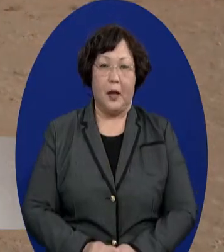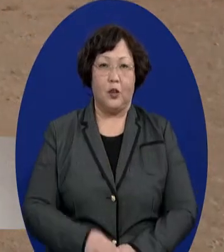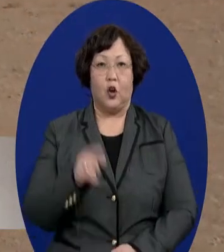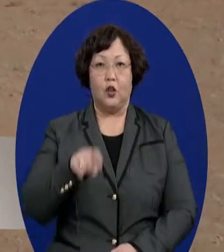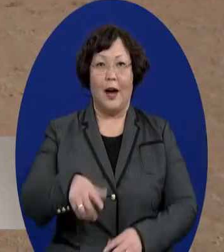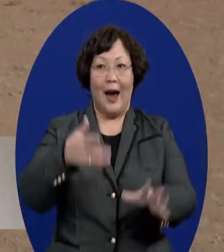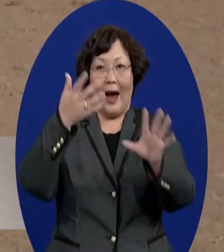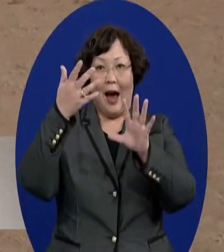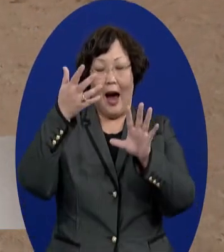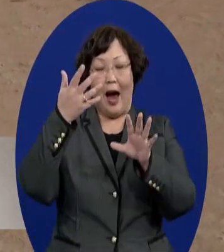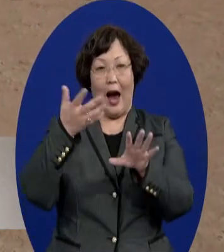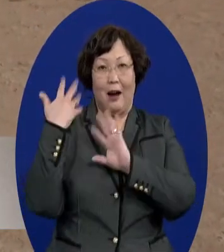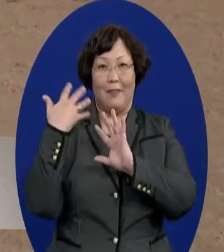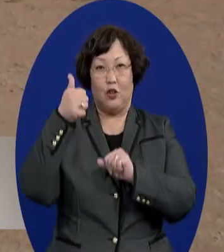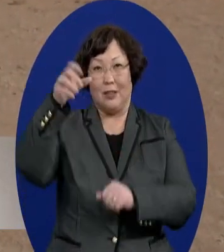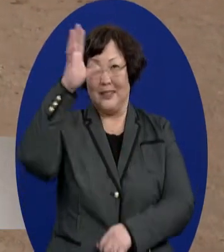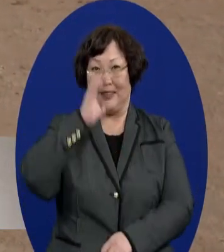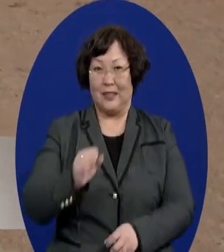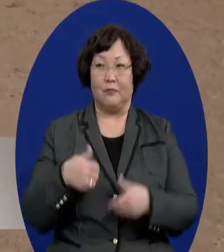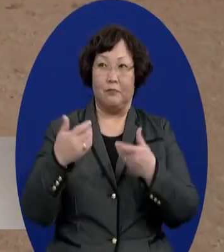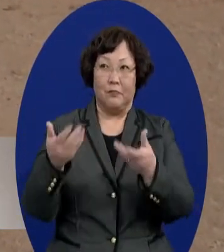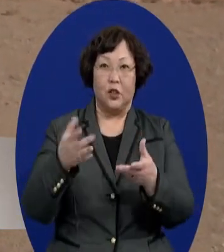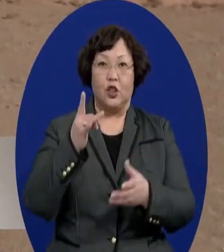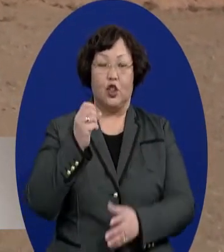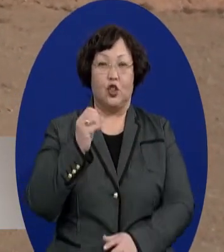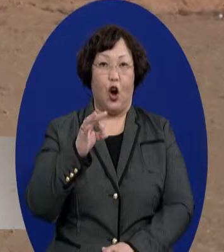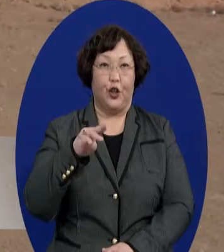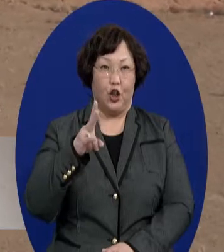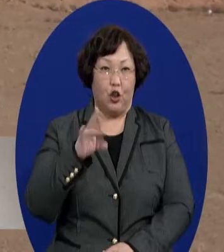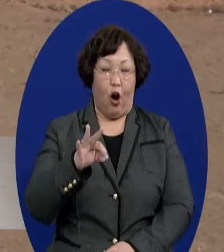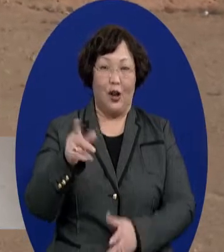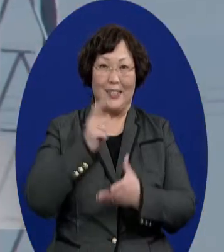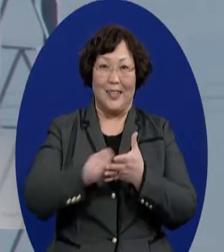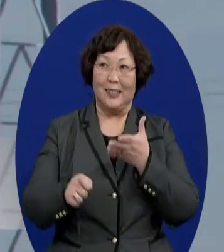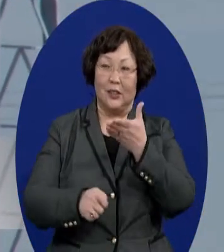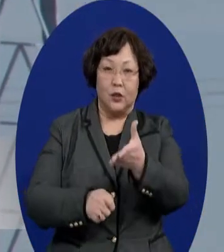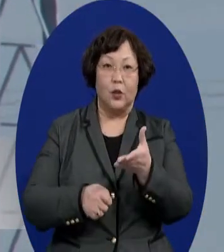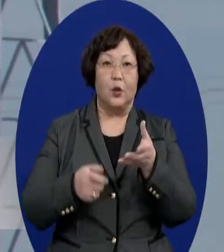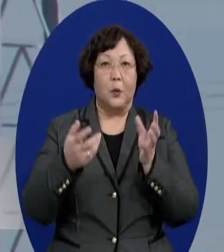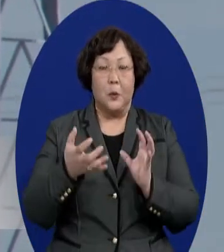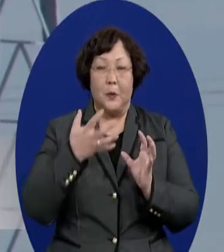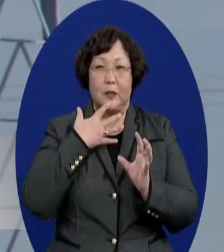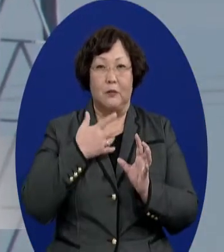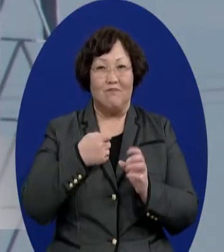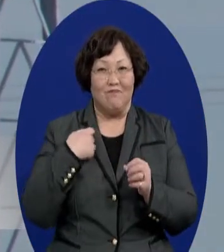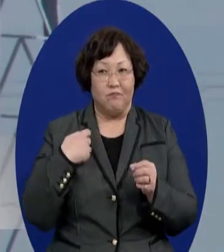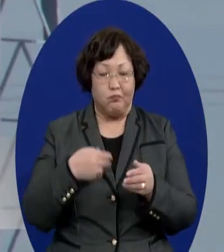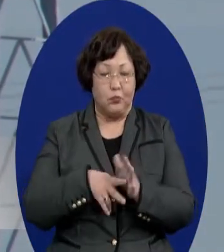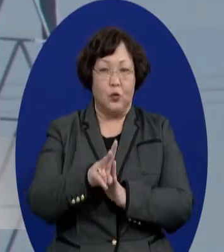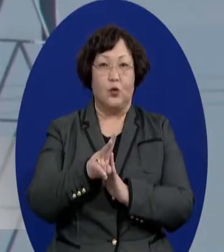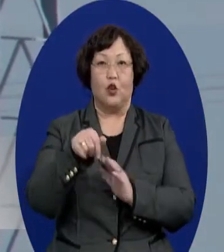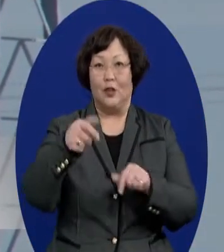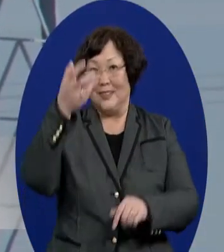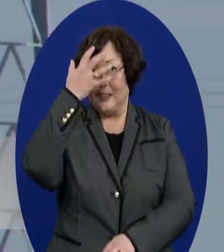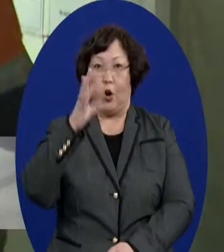За одоогоос 10 хоногийн өмнө ерөнхий сайдад хаягдсан Рио Тинтогийн захидал хоёр талын хилцээрийн үр дүнг найшлуулах хүлээлт бол үүсгэсэн. Үүнтэй холбоотойгоор өнөөдөр